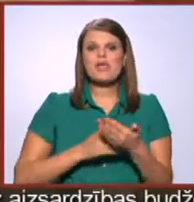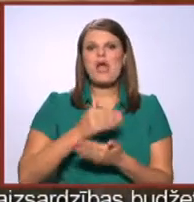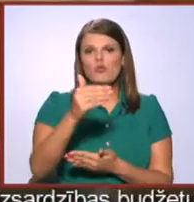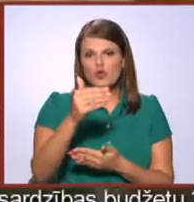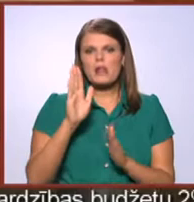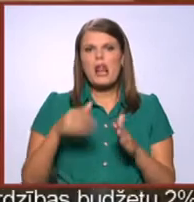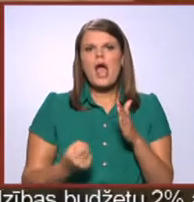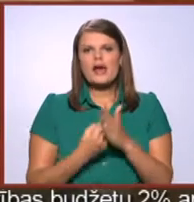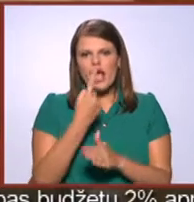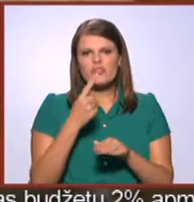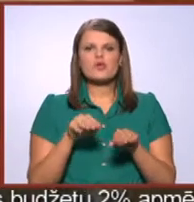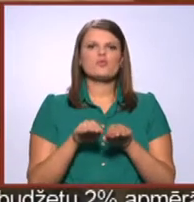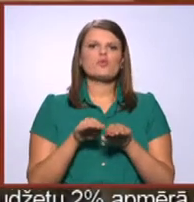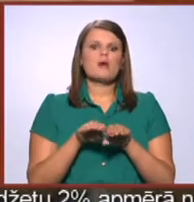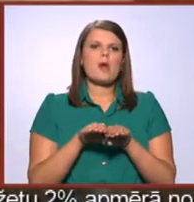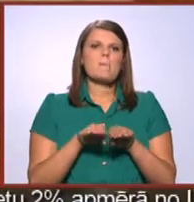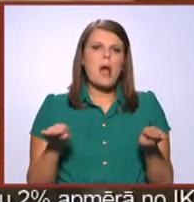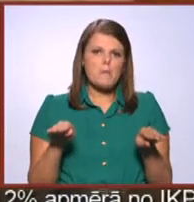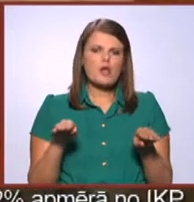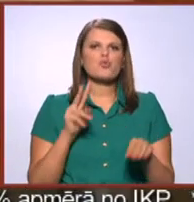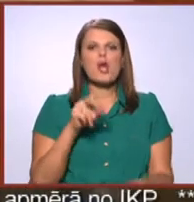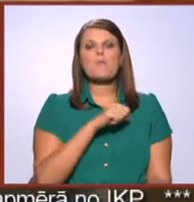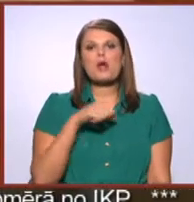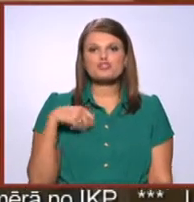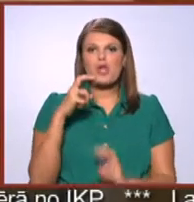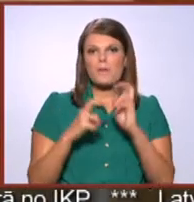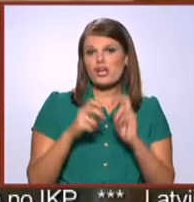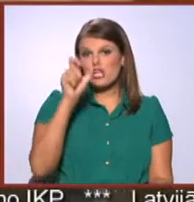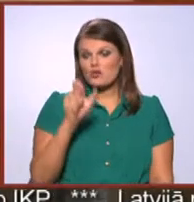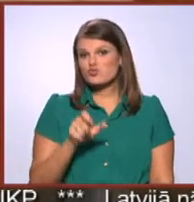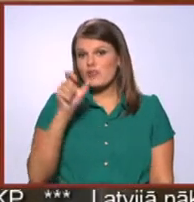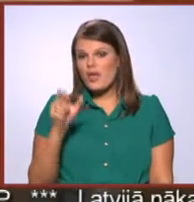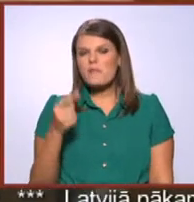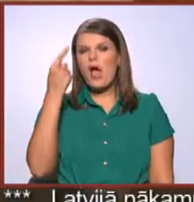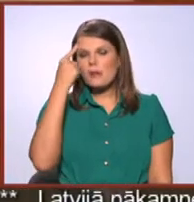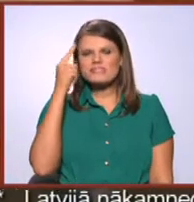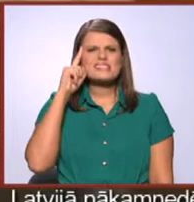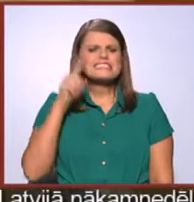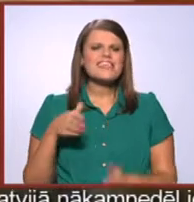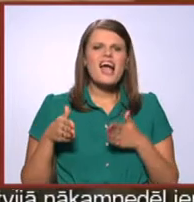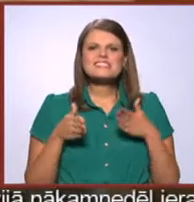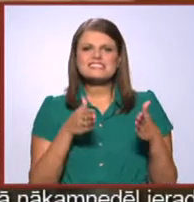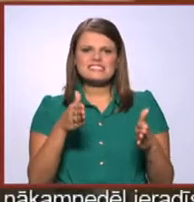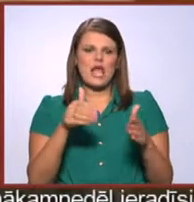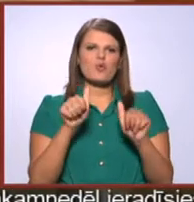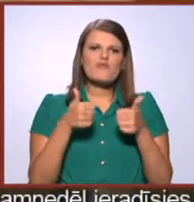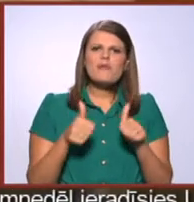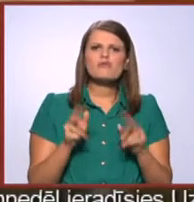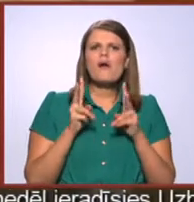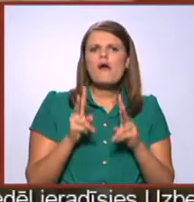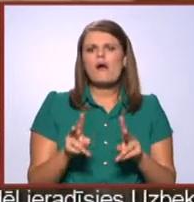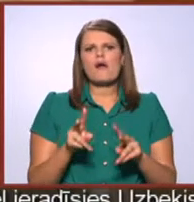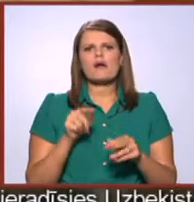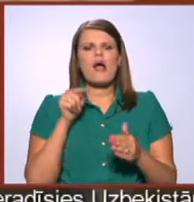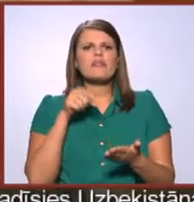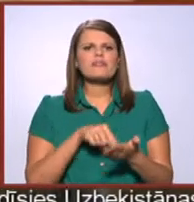lai radītu platformu, kā pašiem ražotājiem apzināties un zināt ceļu veidu, kā tikt